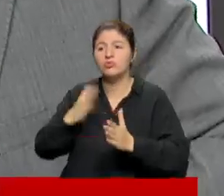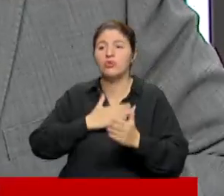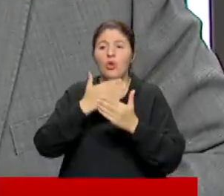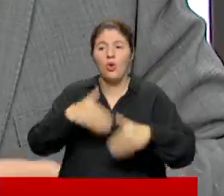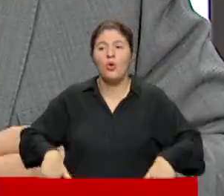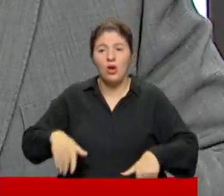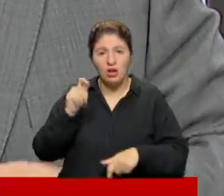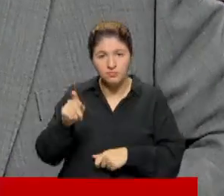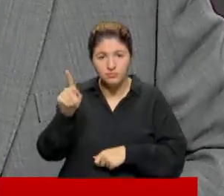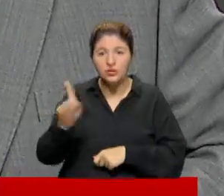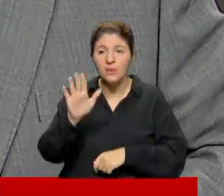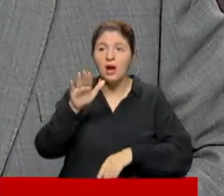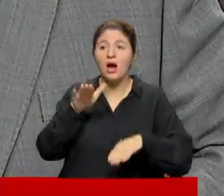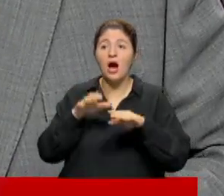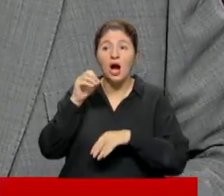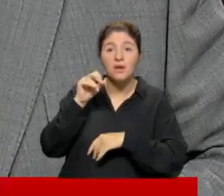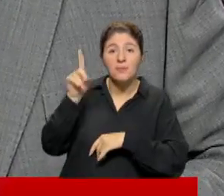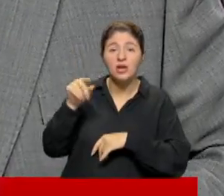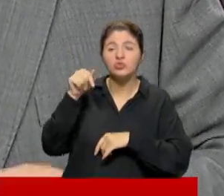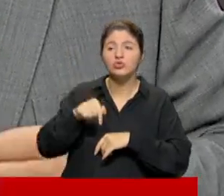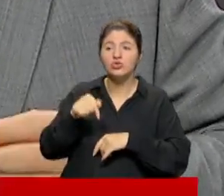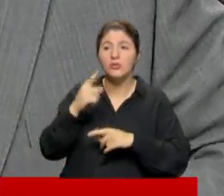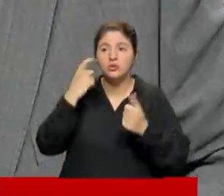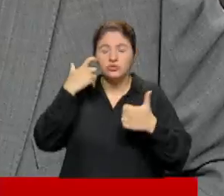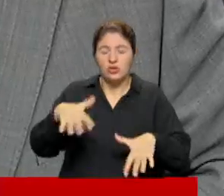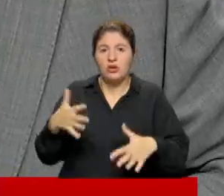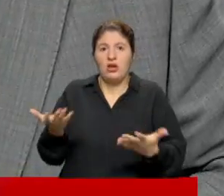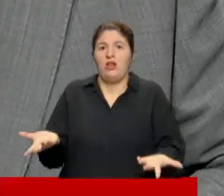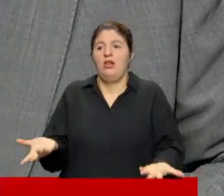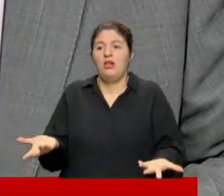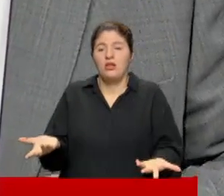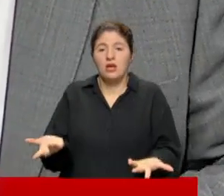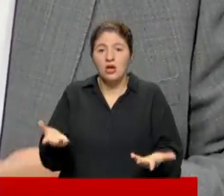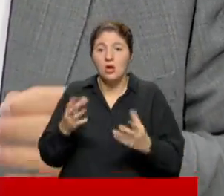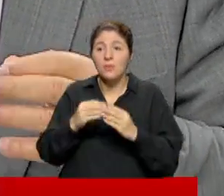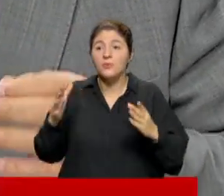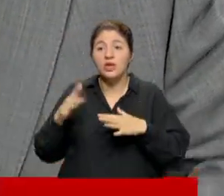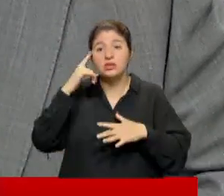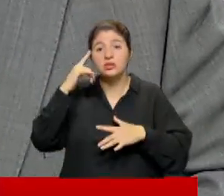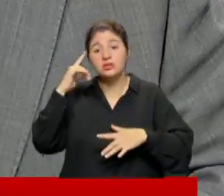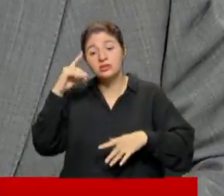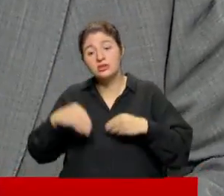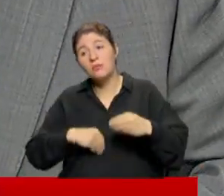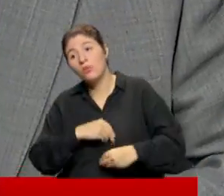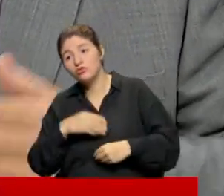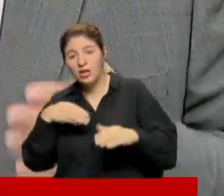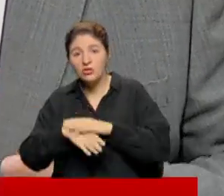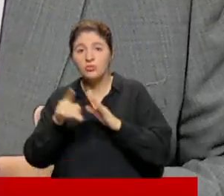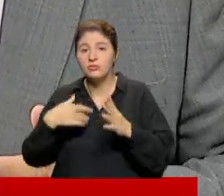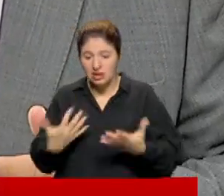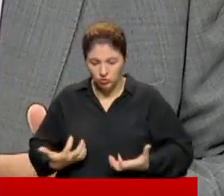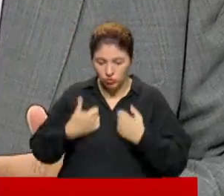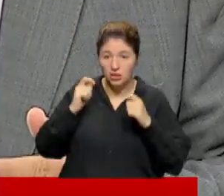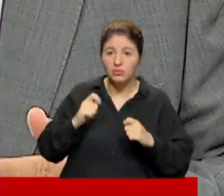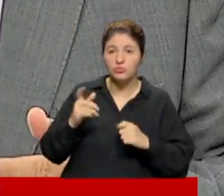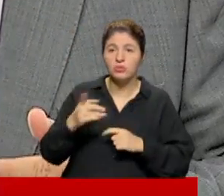kesmiştir ama Adalet ve Kalkınma par Er şu an Büyük bir şaşkınlık içerisinde büyük bir depresyona girdiler Buradan nasıl çıkabiliriz